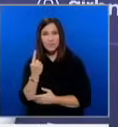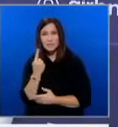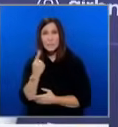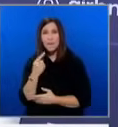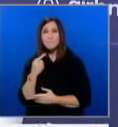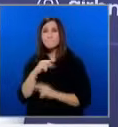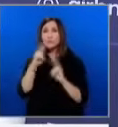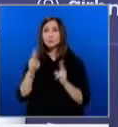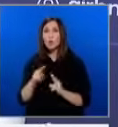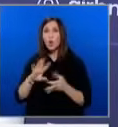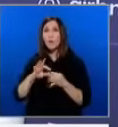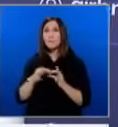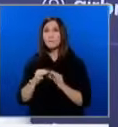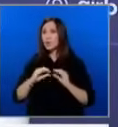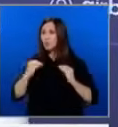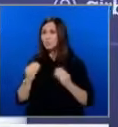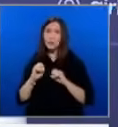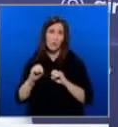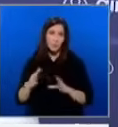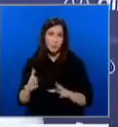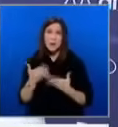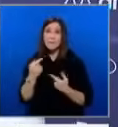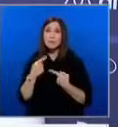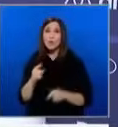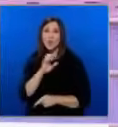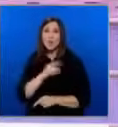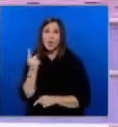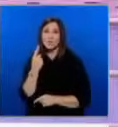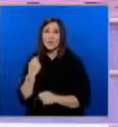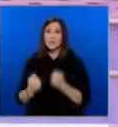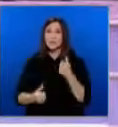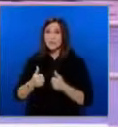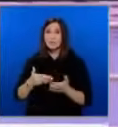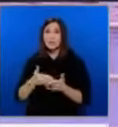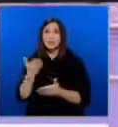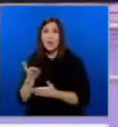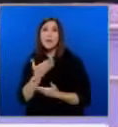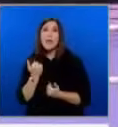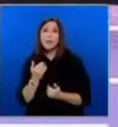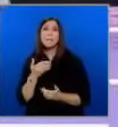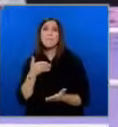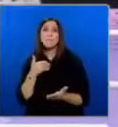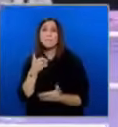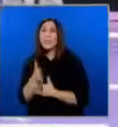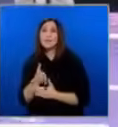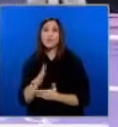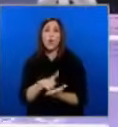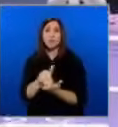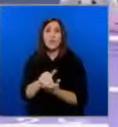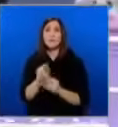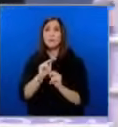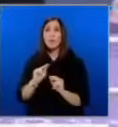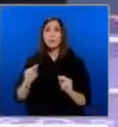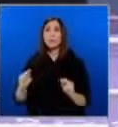самия Международен олимпийски комитет я е допуснал вече, така че ние нямаме друг шанс, освен да играем с нея. Нямаме право на контестация, това ни предупредиха още на